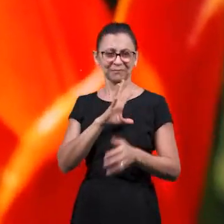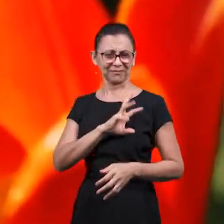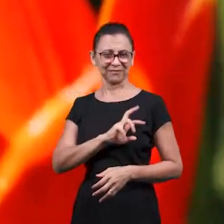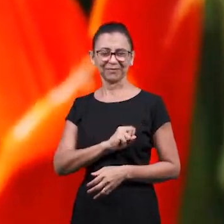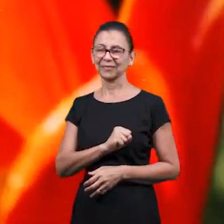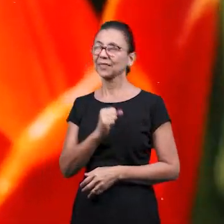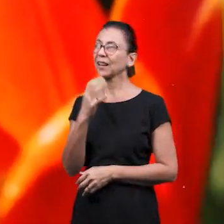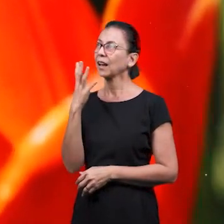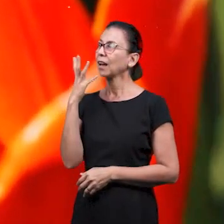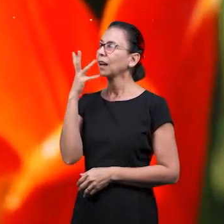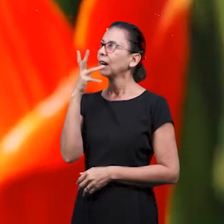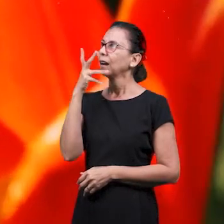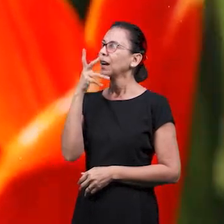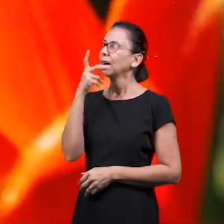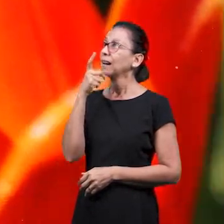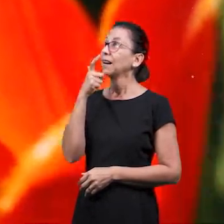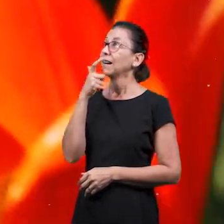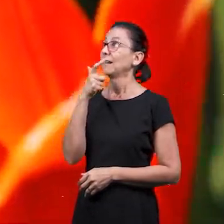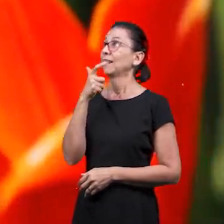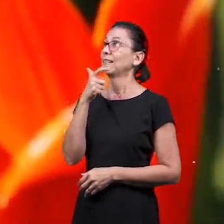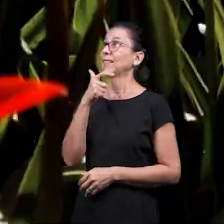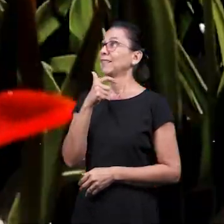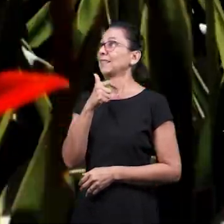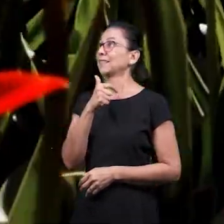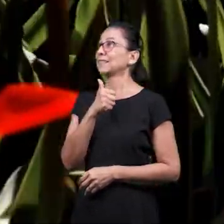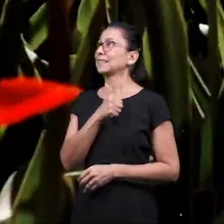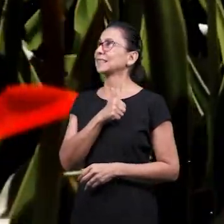Любовь прекрасная, чистая.